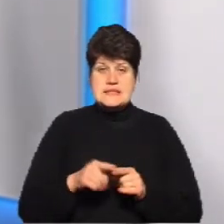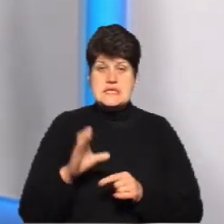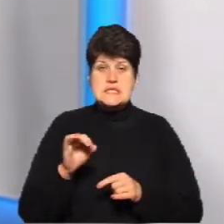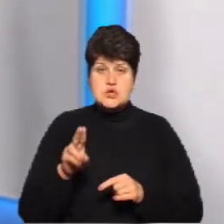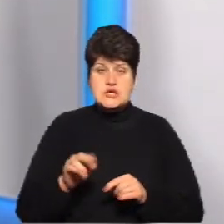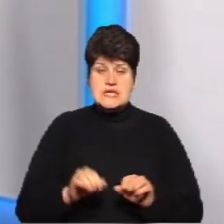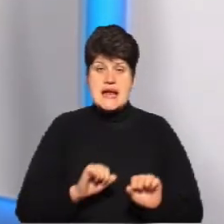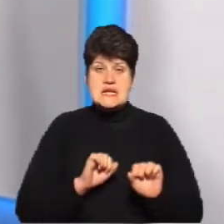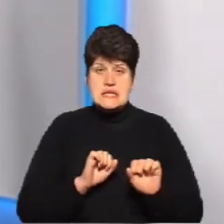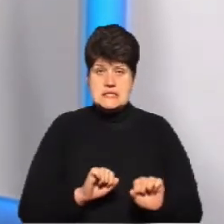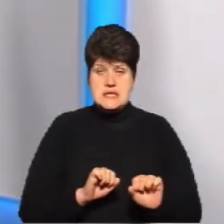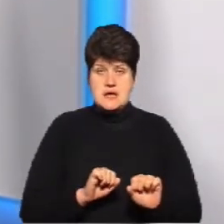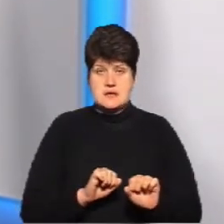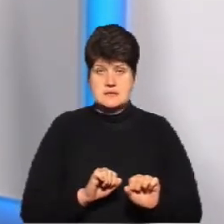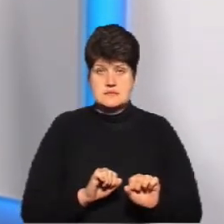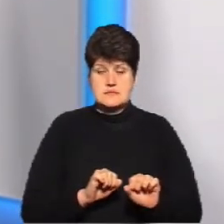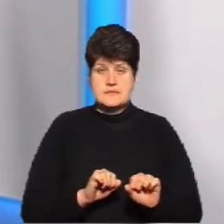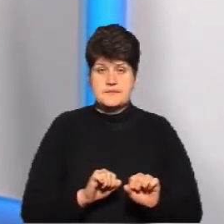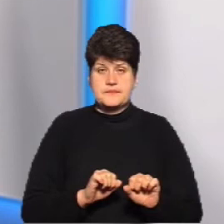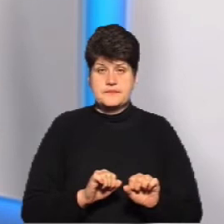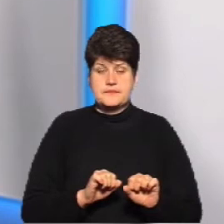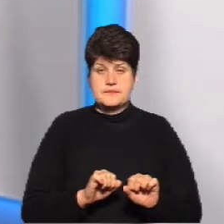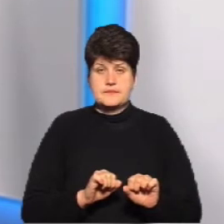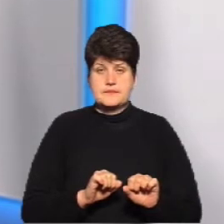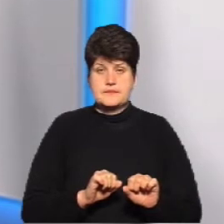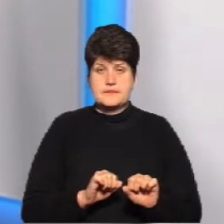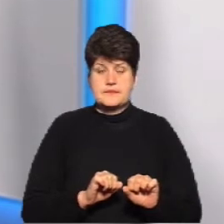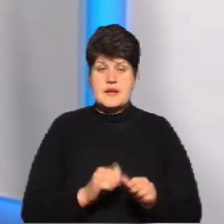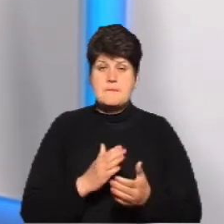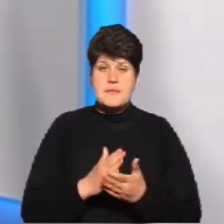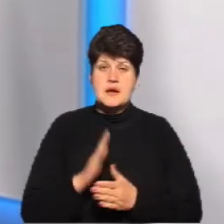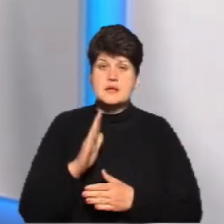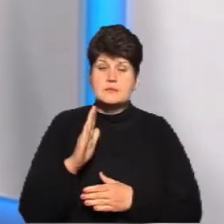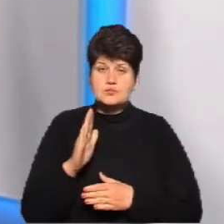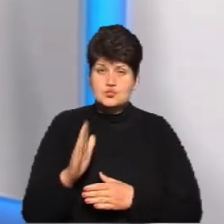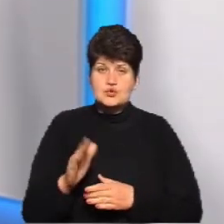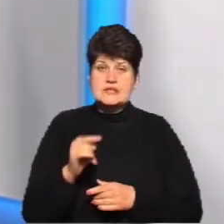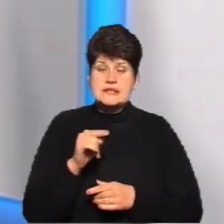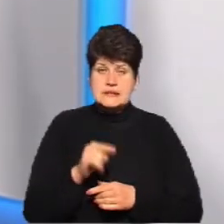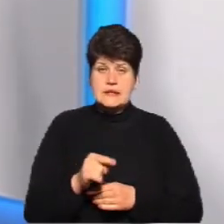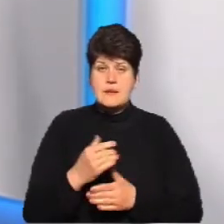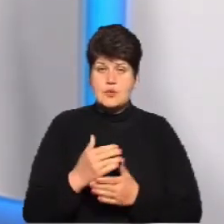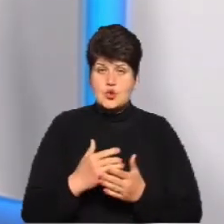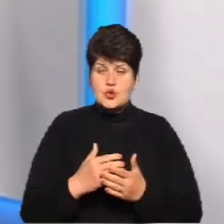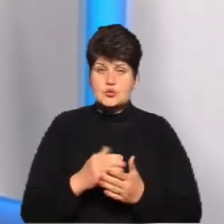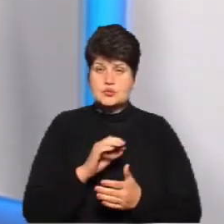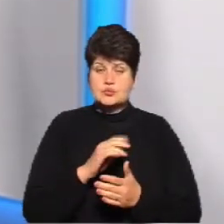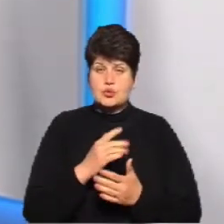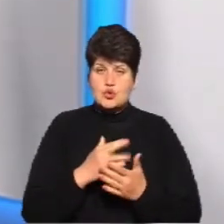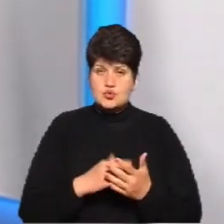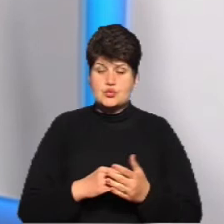і, але має бути якраз та процедура застосована автоматичного